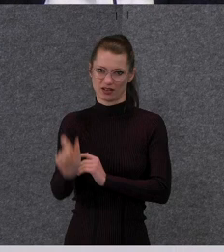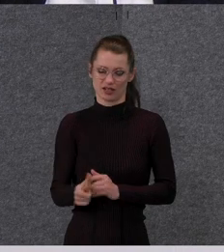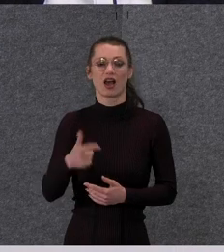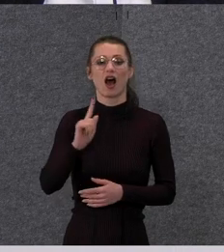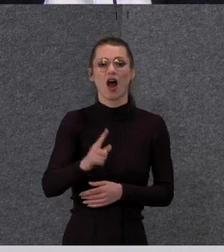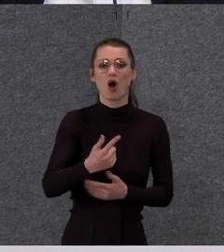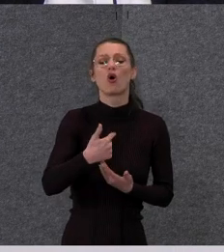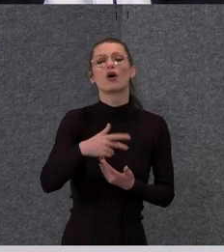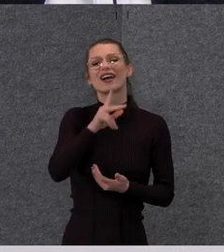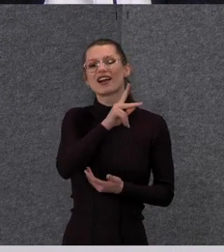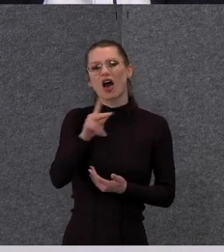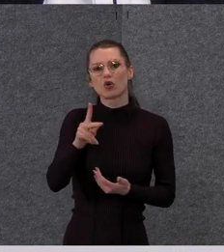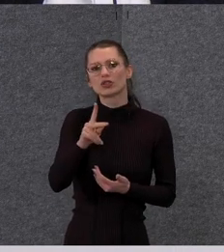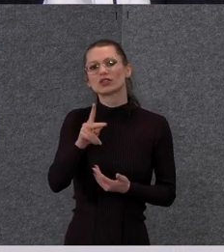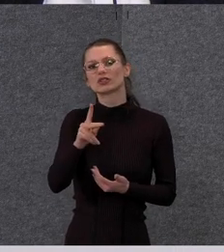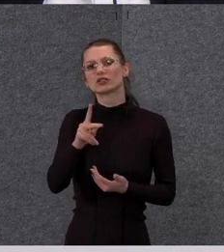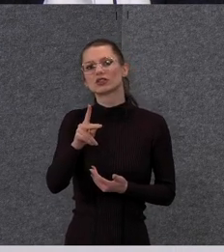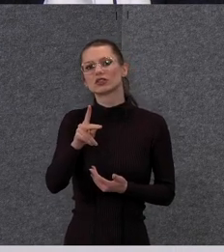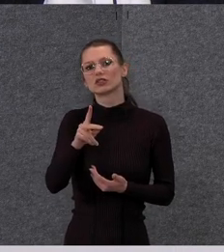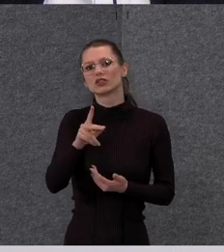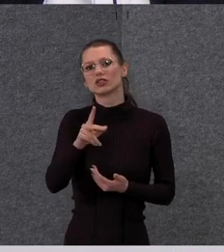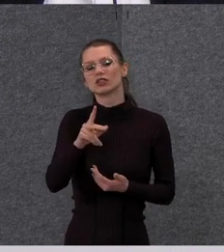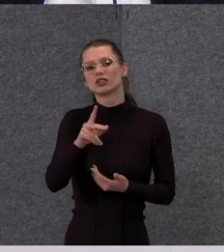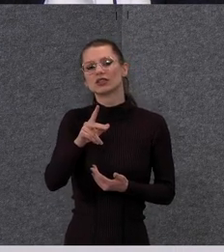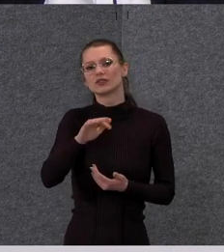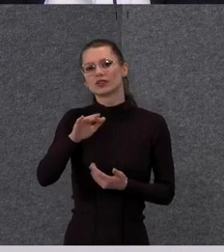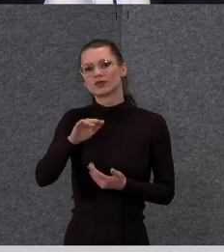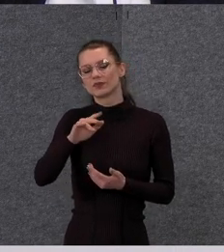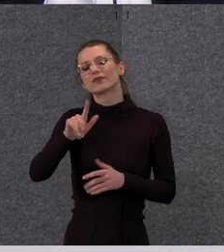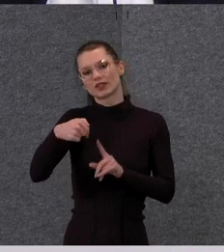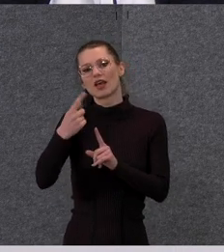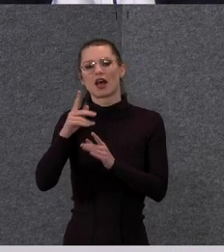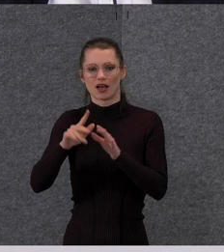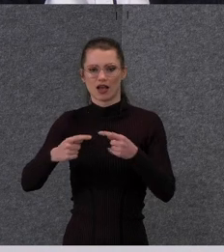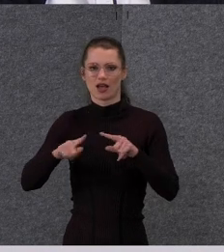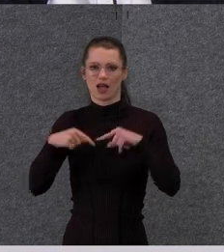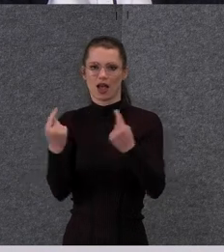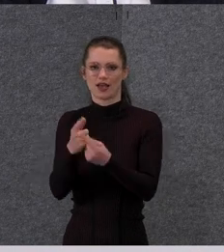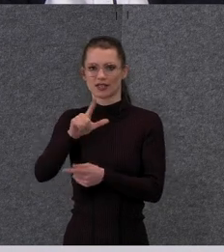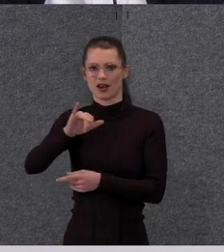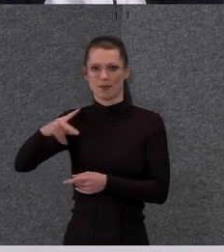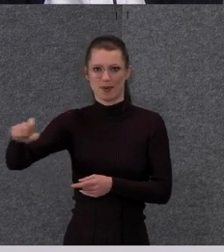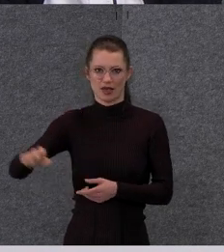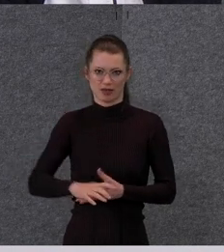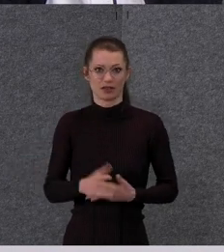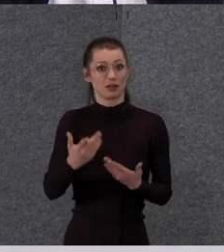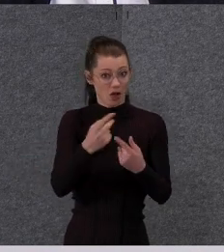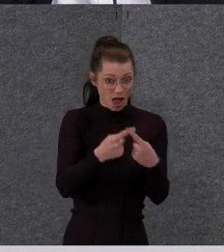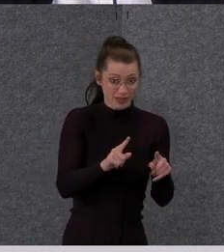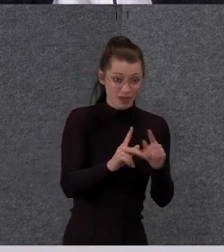Lippe. Auch er hatte sich ja zuvor digital bereits vorgestellt. Gibt es weitere